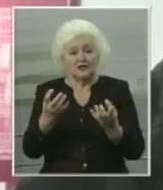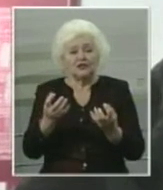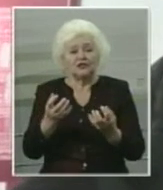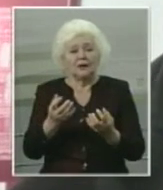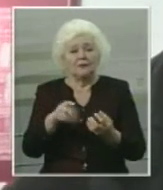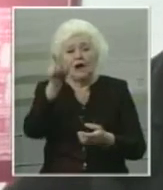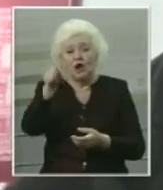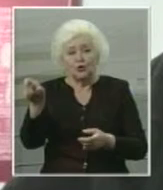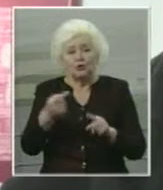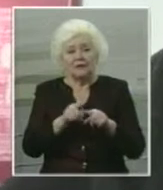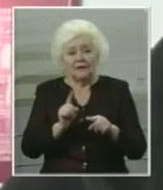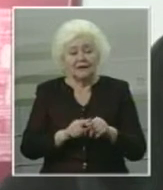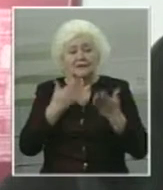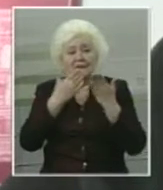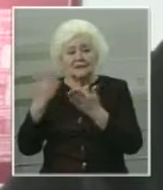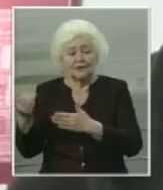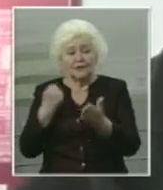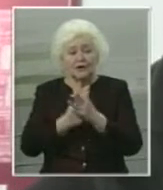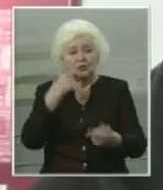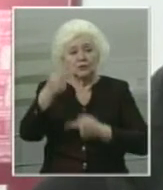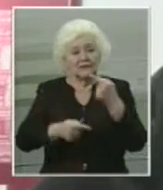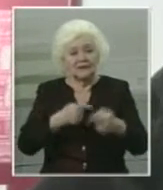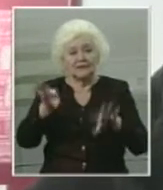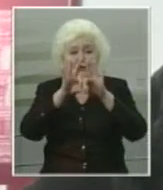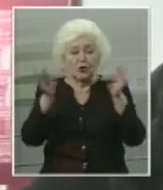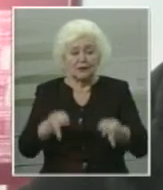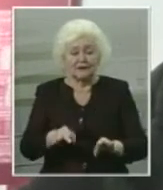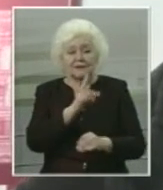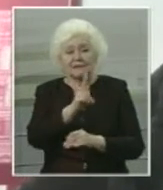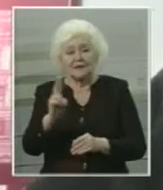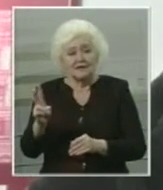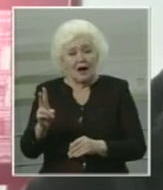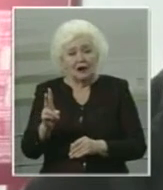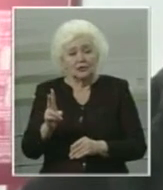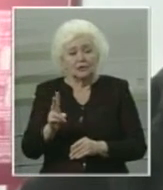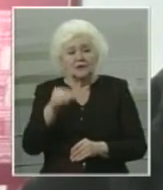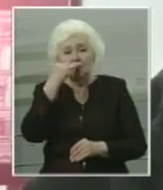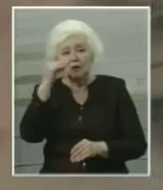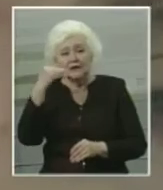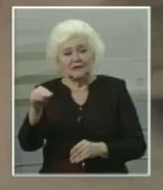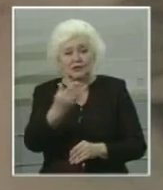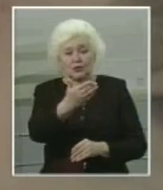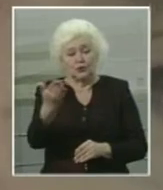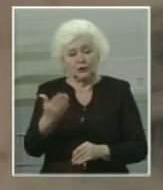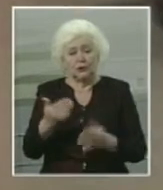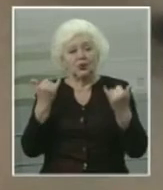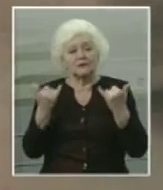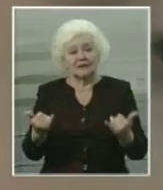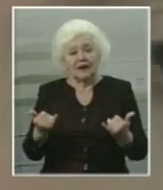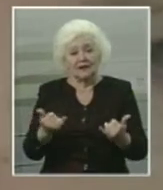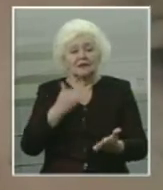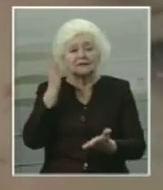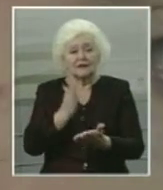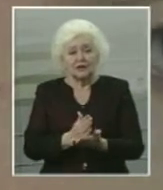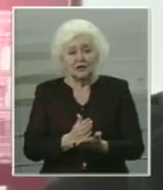існуючі люди, які звертаються до традиційного мистецтва і якось модернізують реалізують його. Зараз